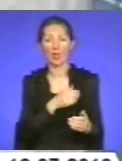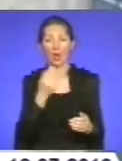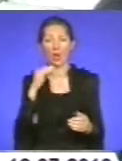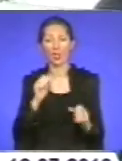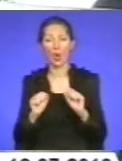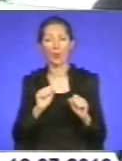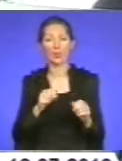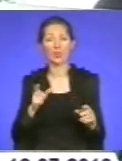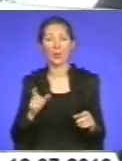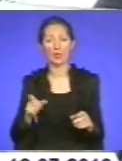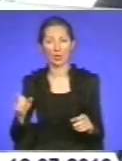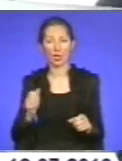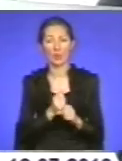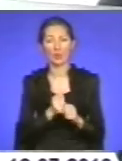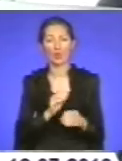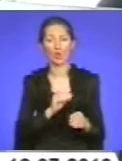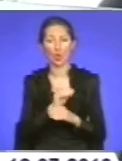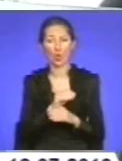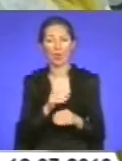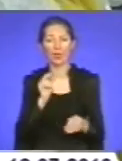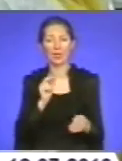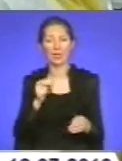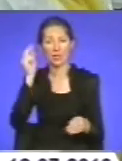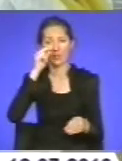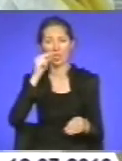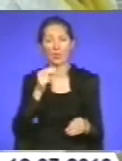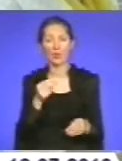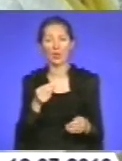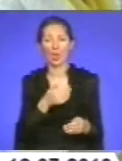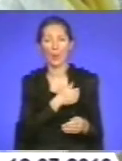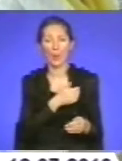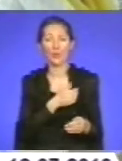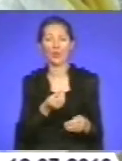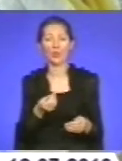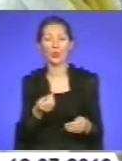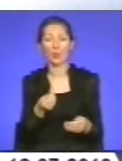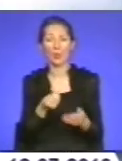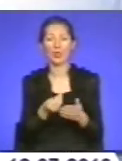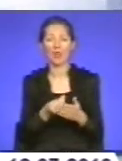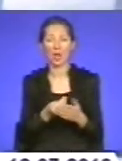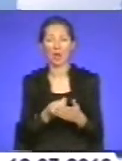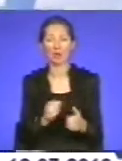Працівників додатково навчатимуть та мотивуватимуть матеріально, обіцяють у відомстві.